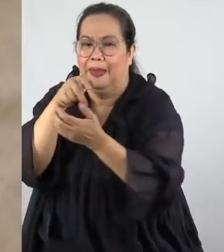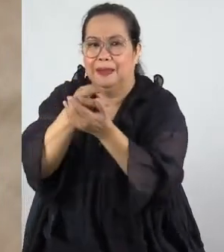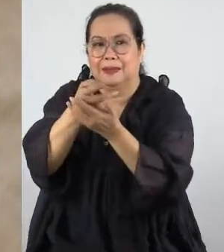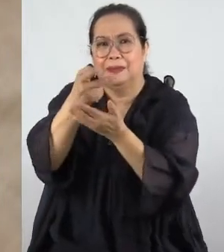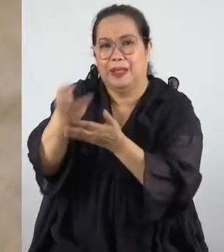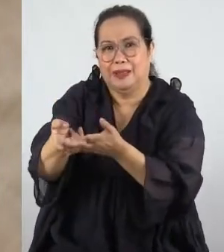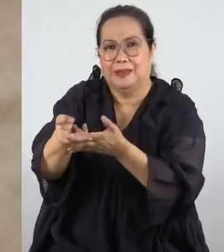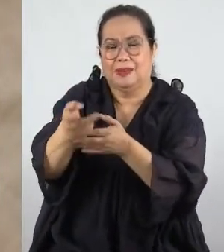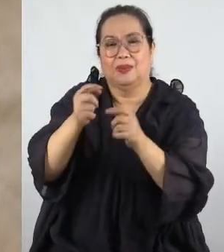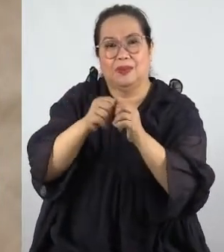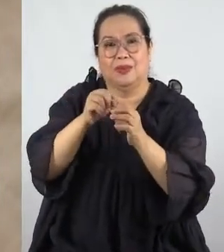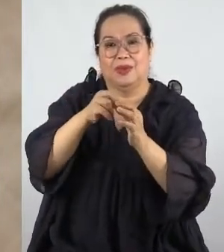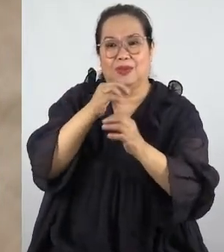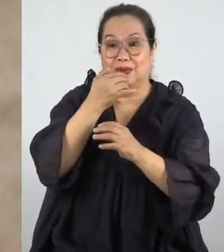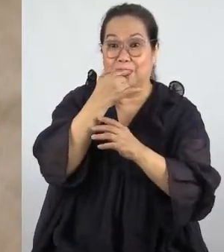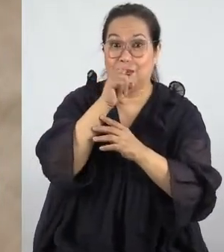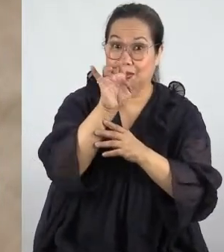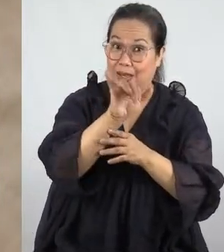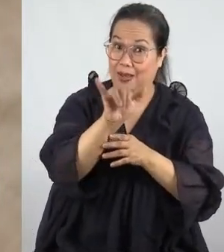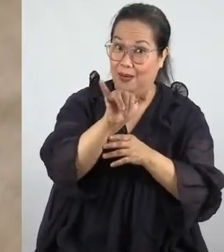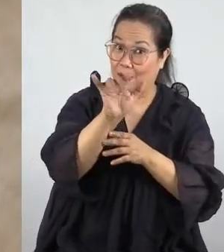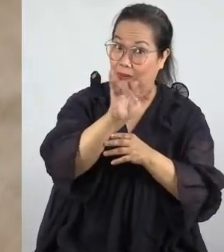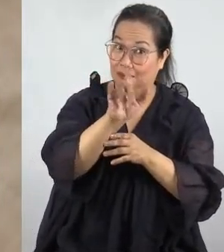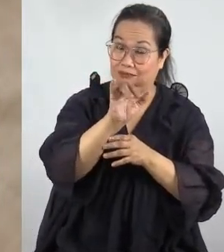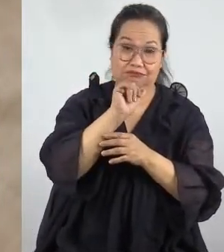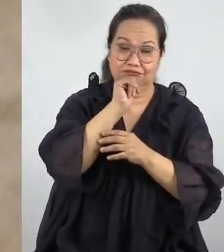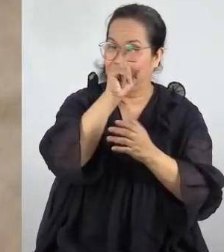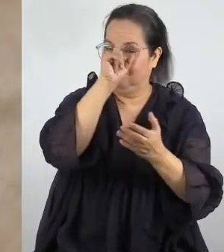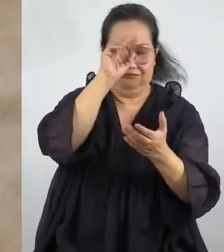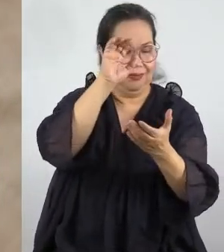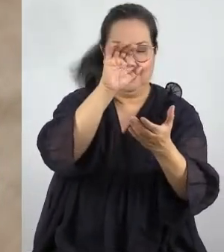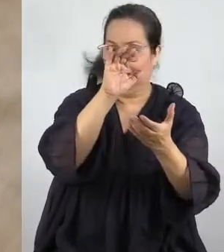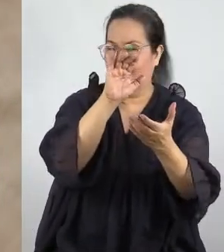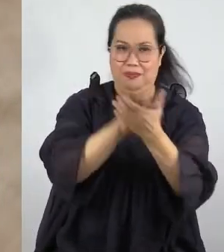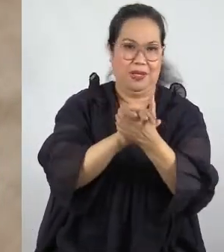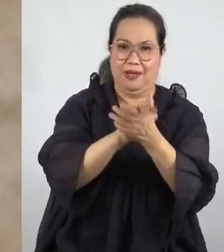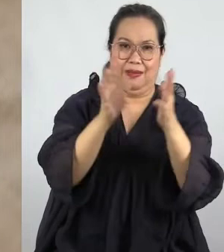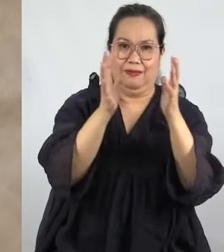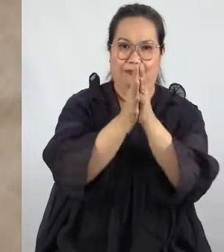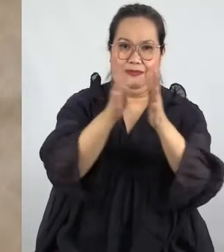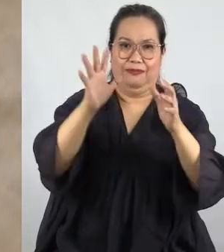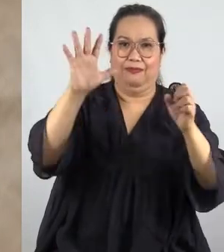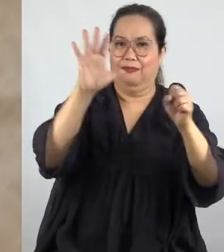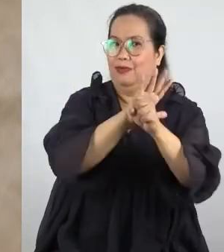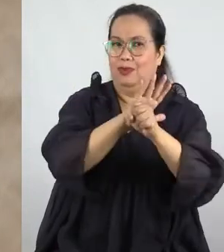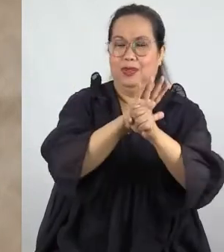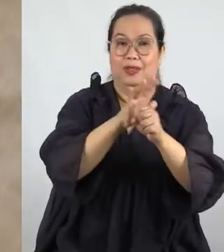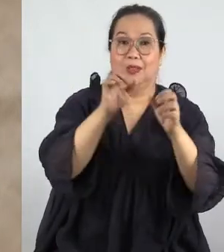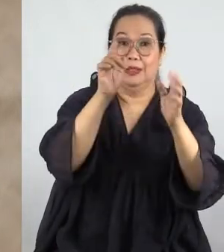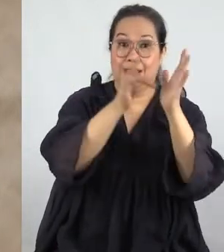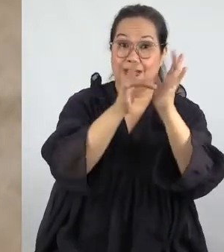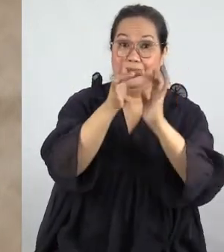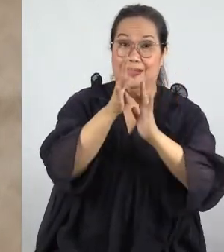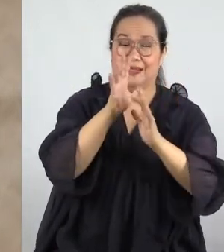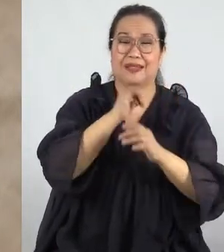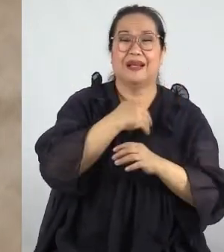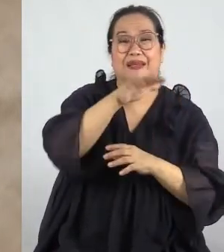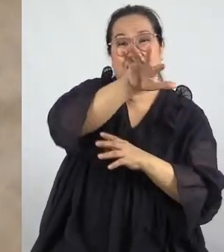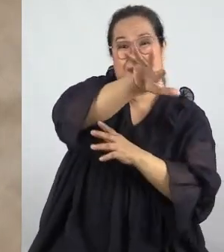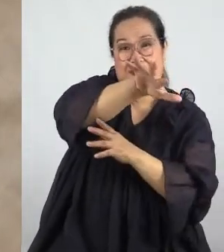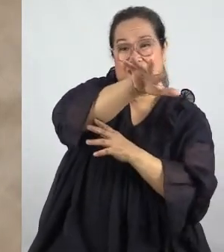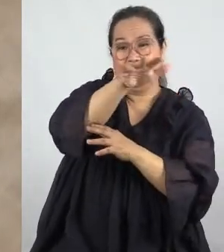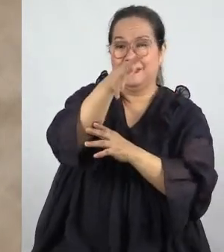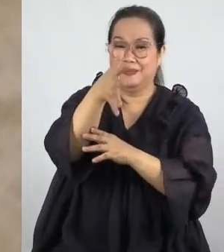kanila, upang sila ay hindi manampalataya ng lubos kay Hesukristo. Para sa